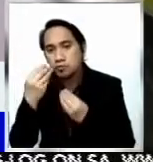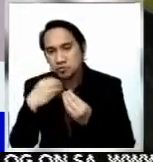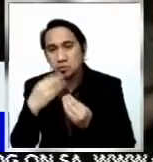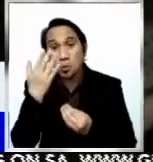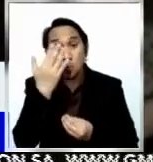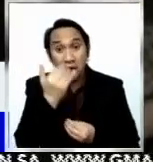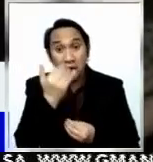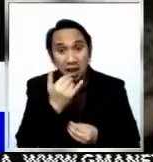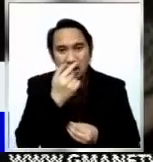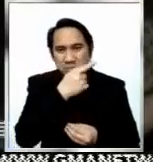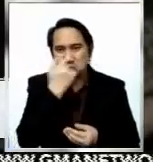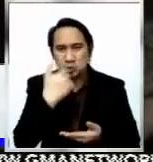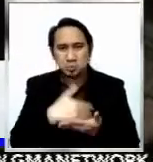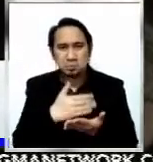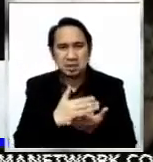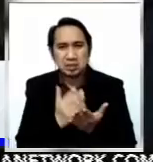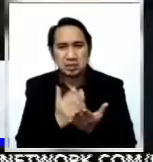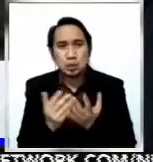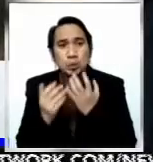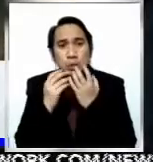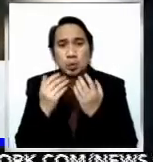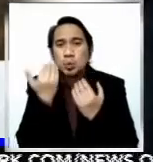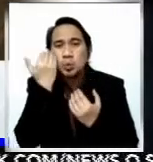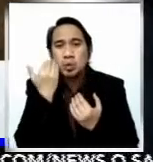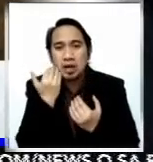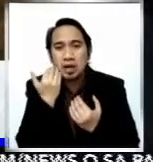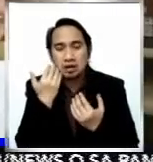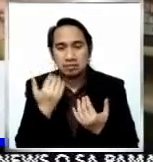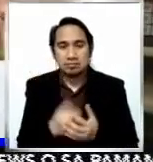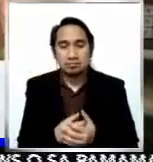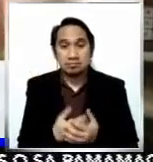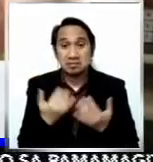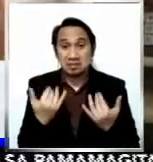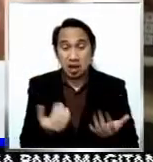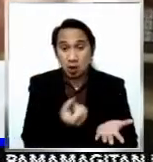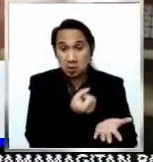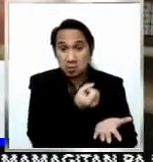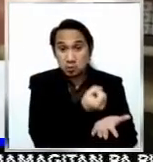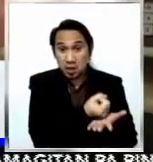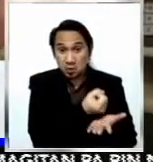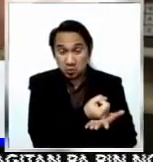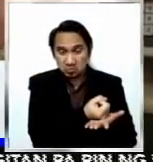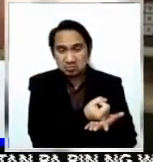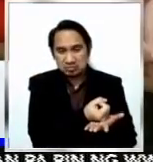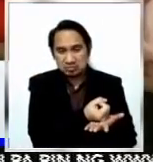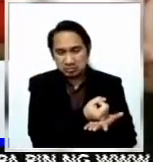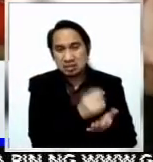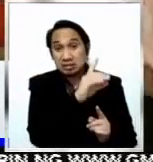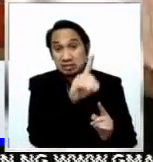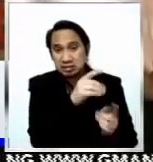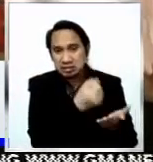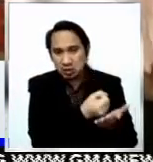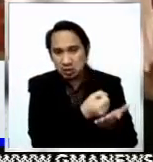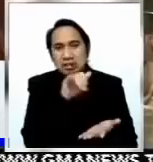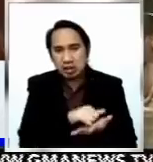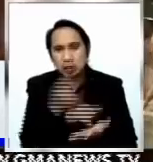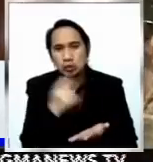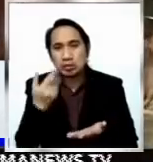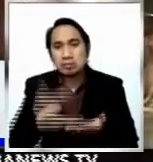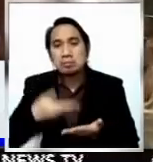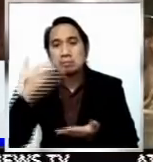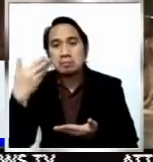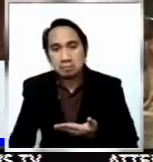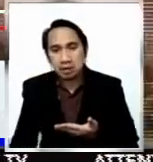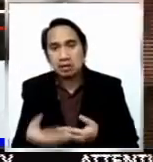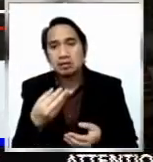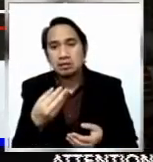budget ngayon? Ay, tilapia. Tuwing sweldo na lang daw sila kung bumili ng baboy sa taas ng presyo nito, lalo't hindi naman daw nasusunod ang